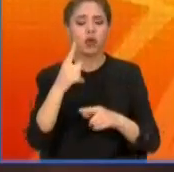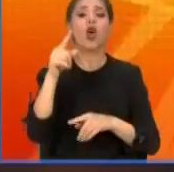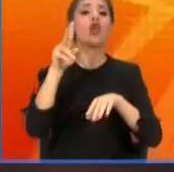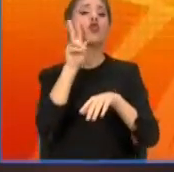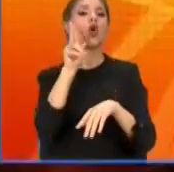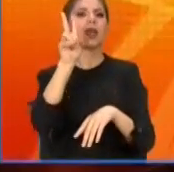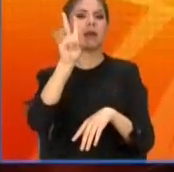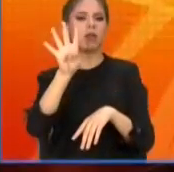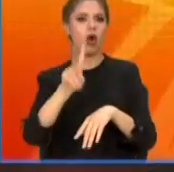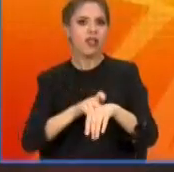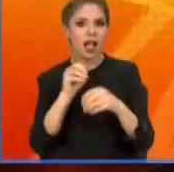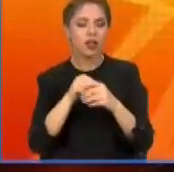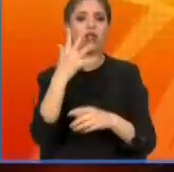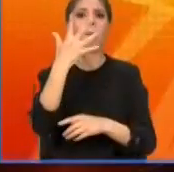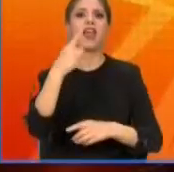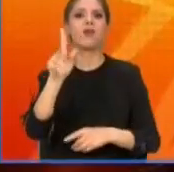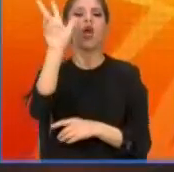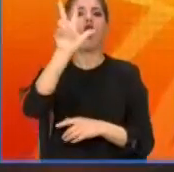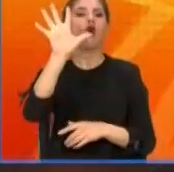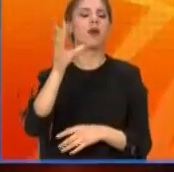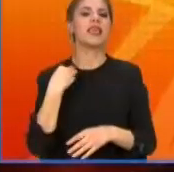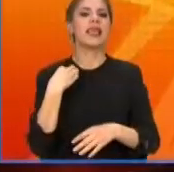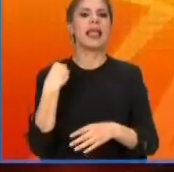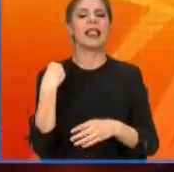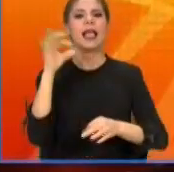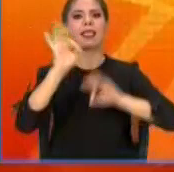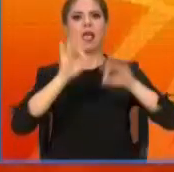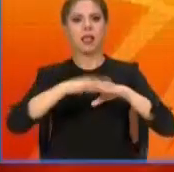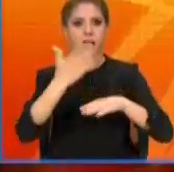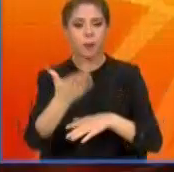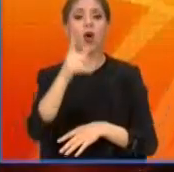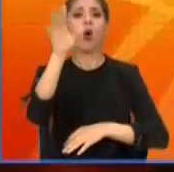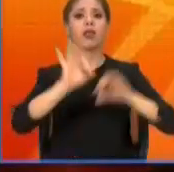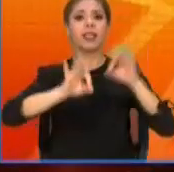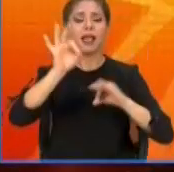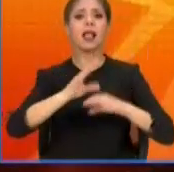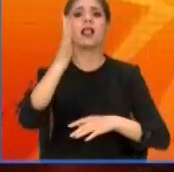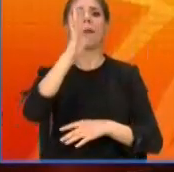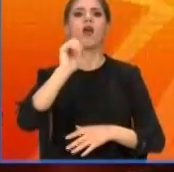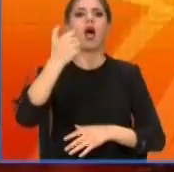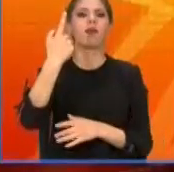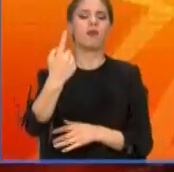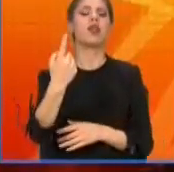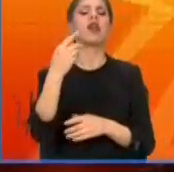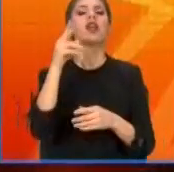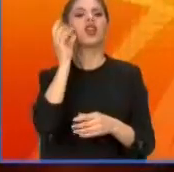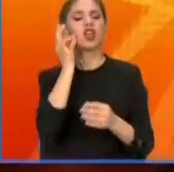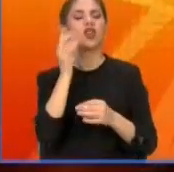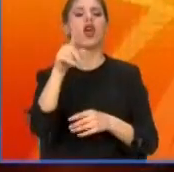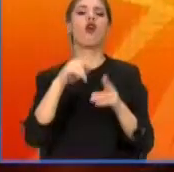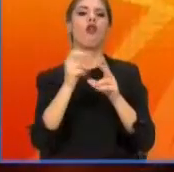saatte 5035 yeni test daha yapıldı ve o testlerde 561 kişide daha COVID-19